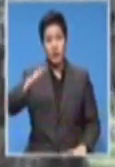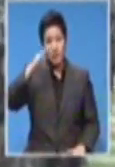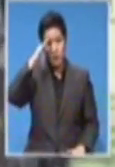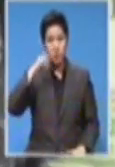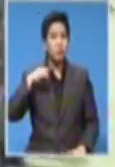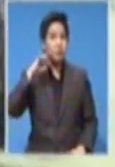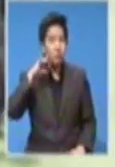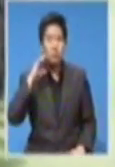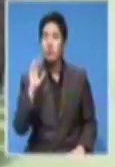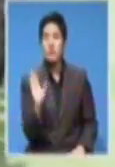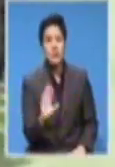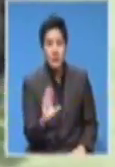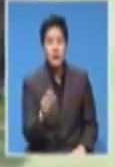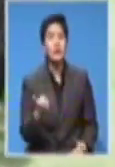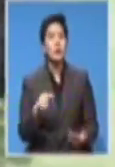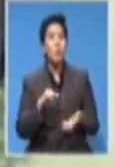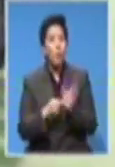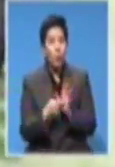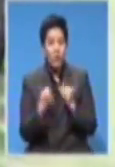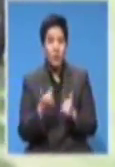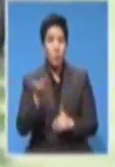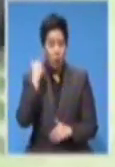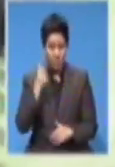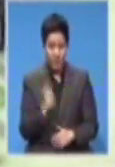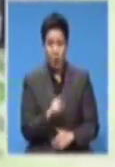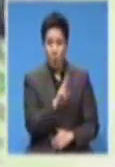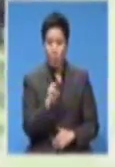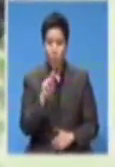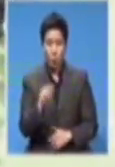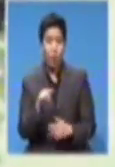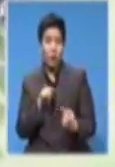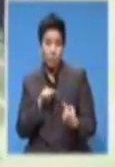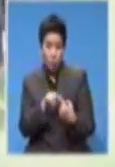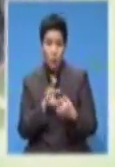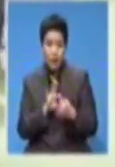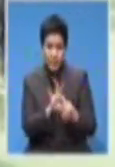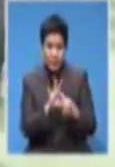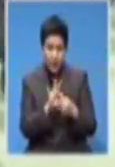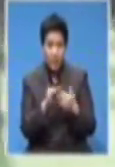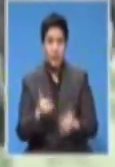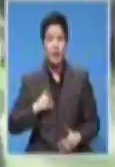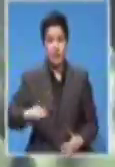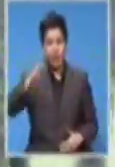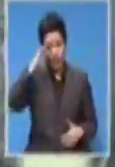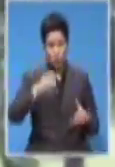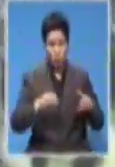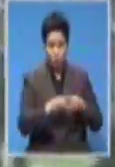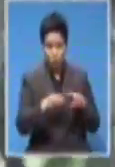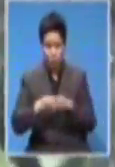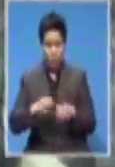ขืนใครได้ไม่ใช่หรอกครับที่ผ่านมารัฐมนตรีก็มีส่วนเกี่ยวข้องตรงนี้อย่างกองทัพนะครับก็จะมีพร